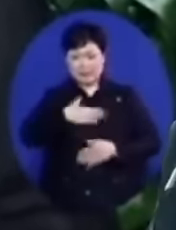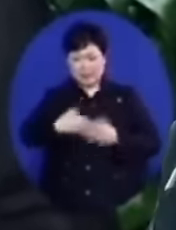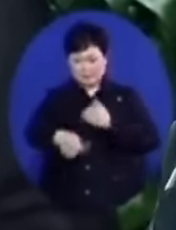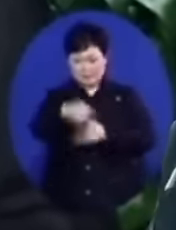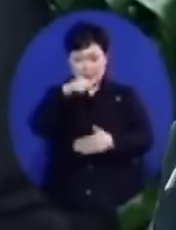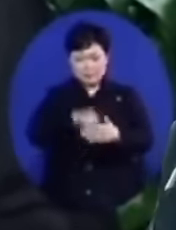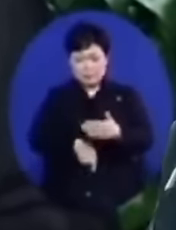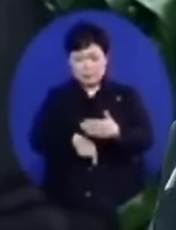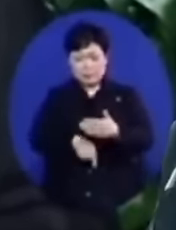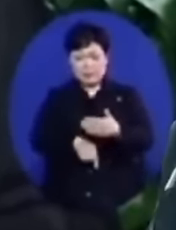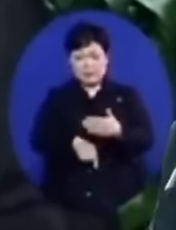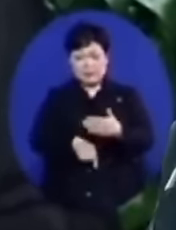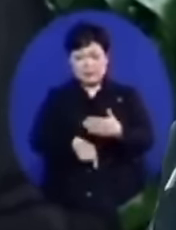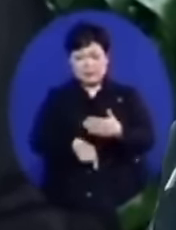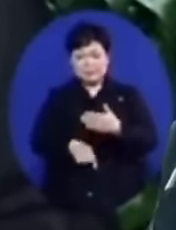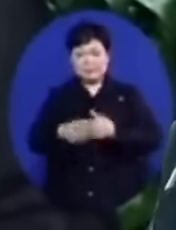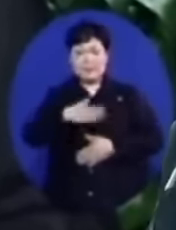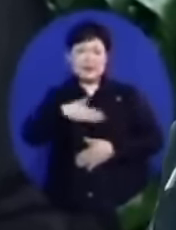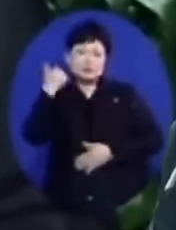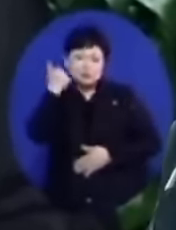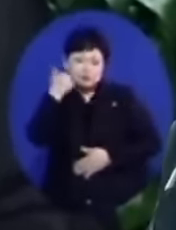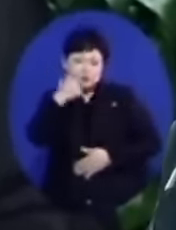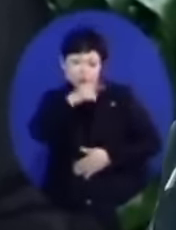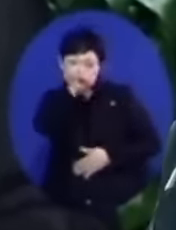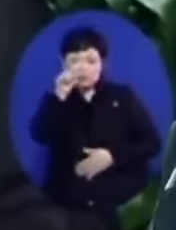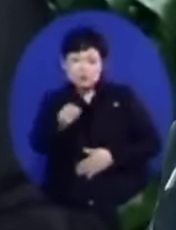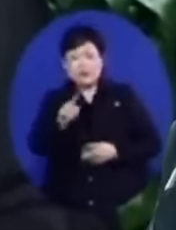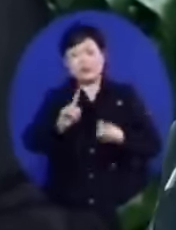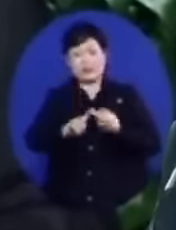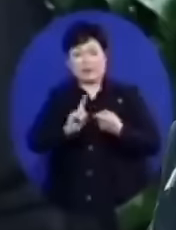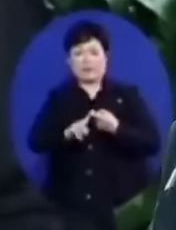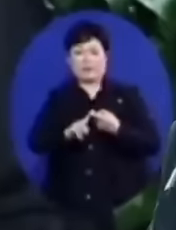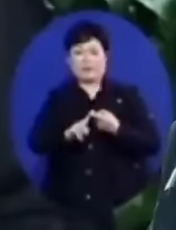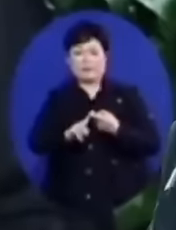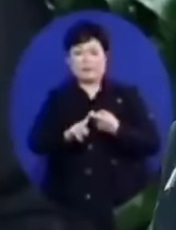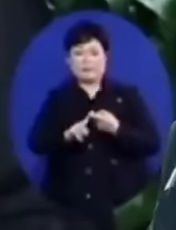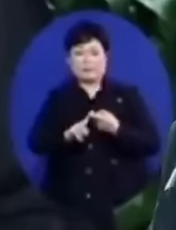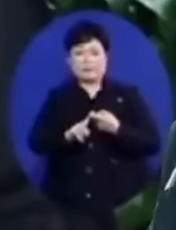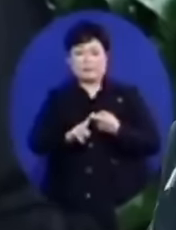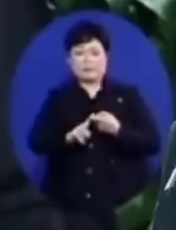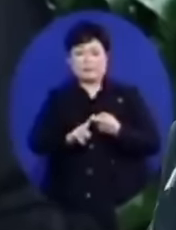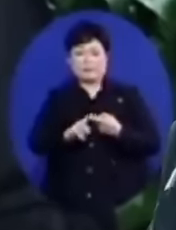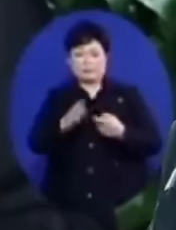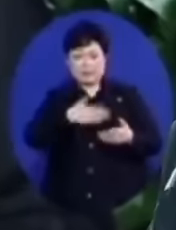마음속에 내가 누구라는 그